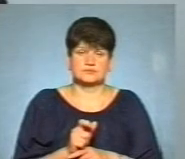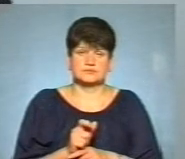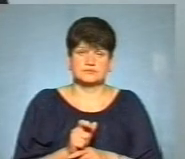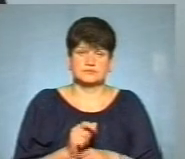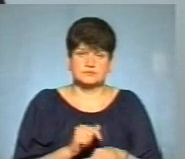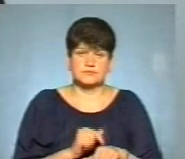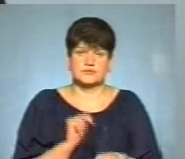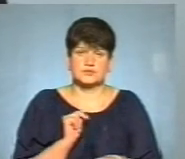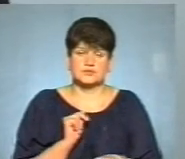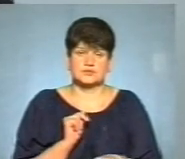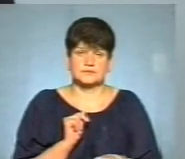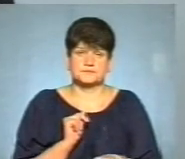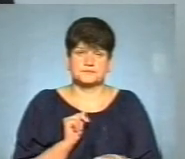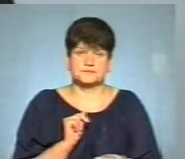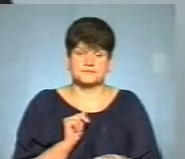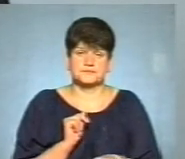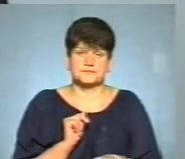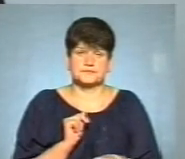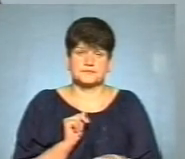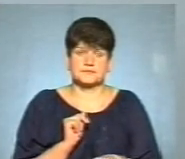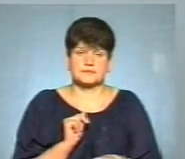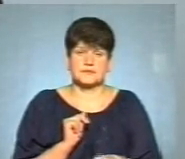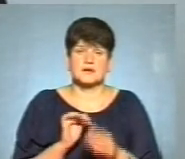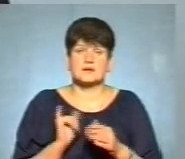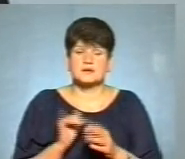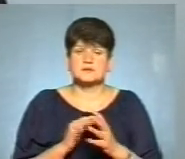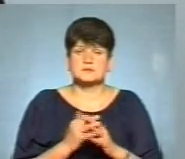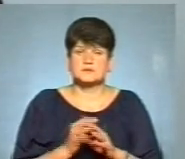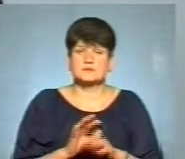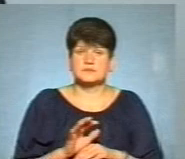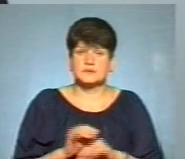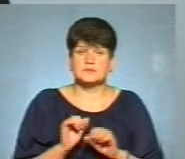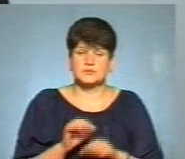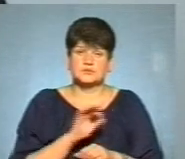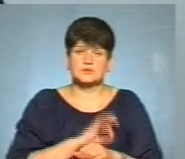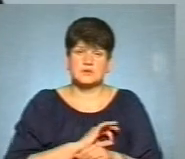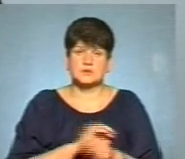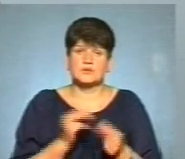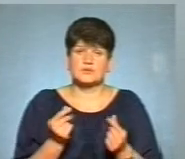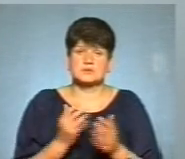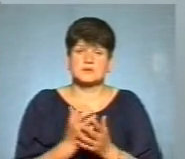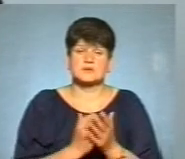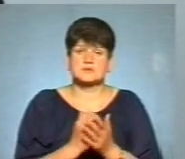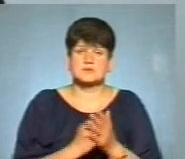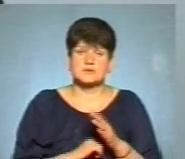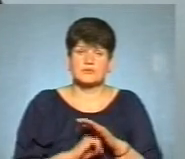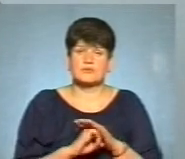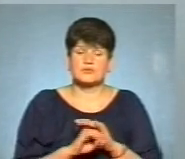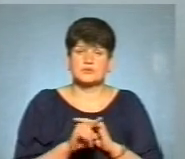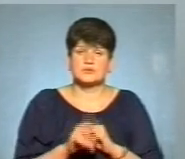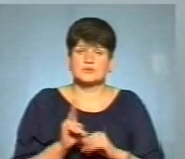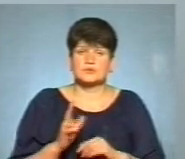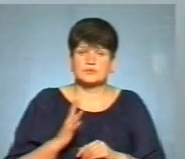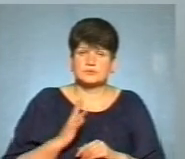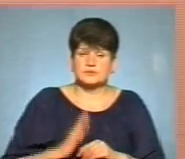досить відчутно, будемо казати. І аграрії можуть скористатися коштами резервного фонду, ті, що потерпіли